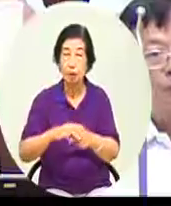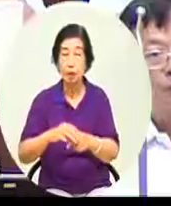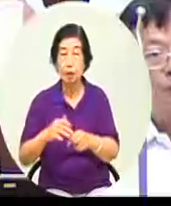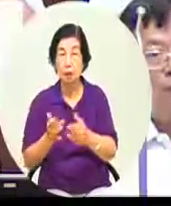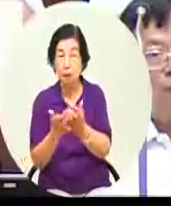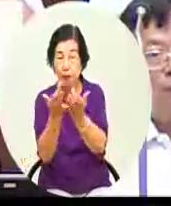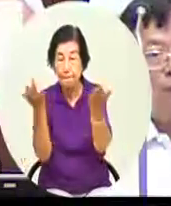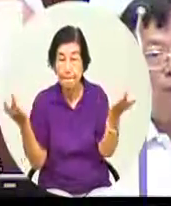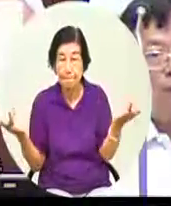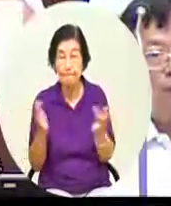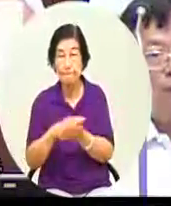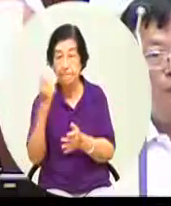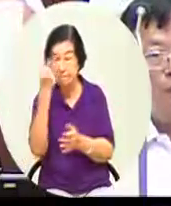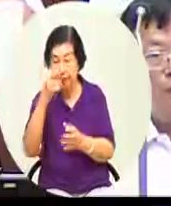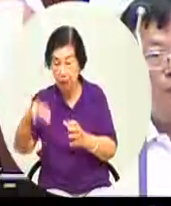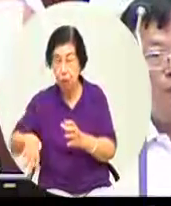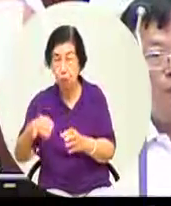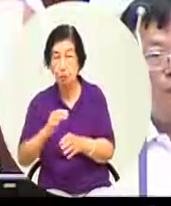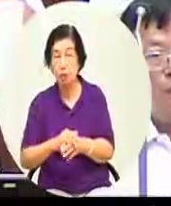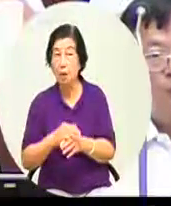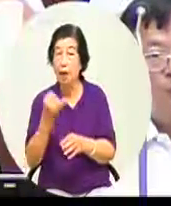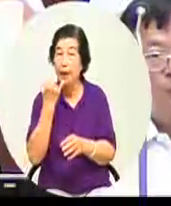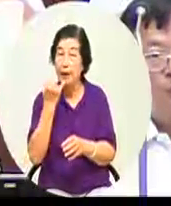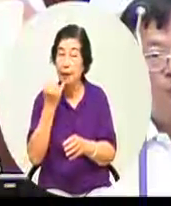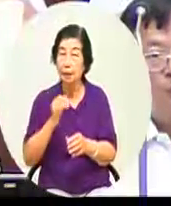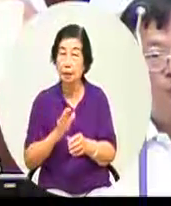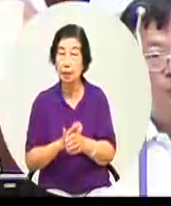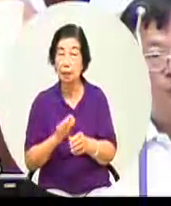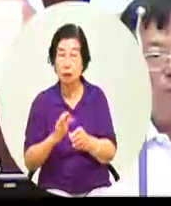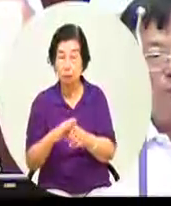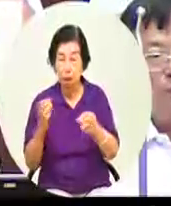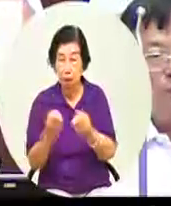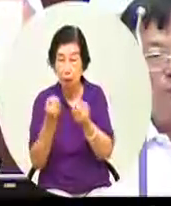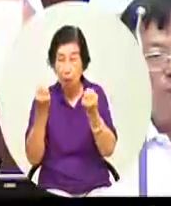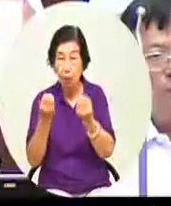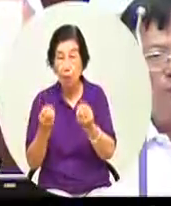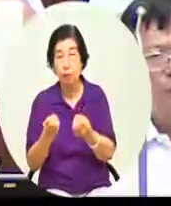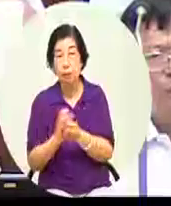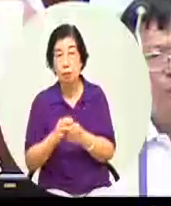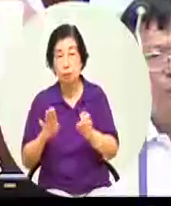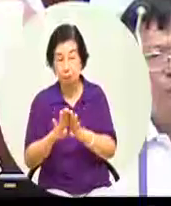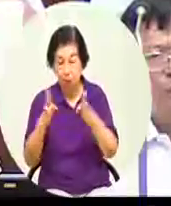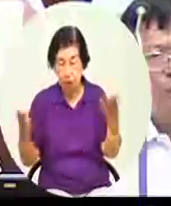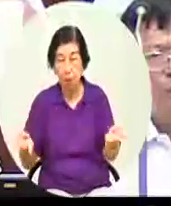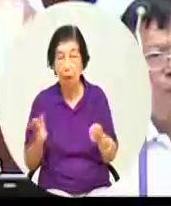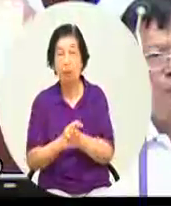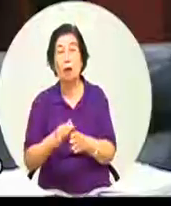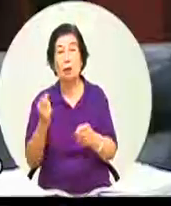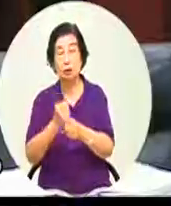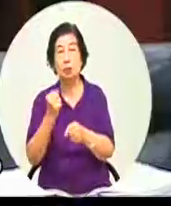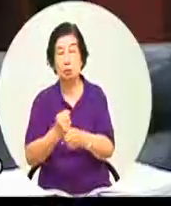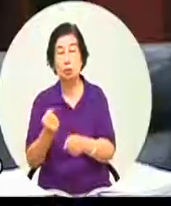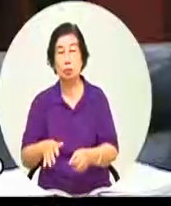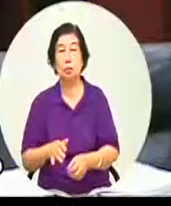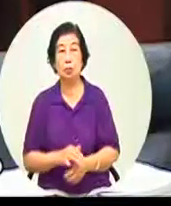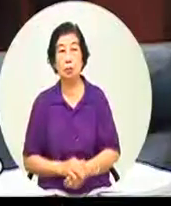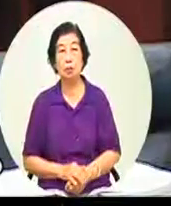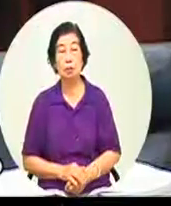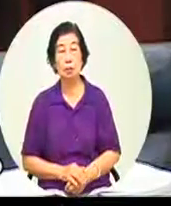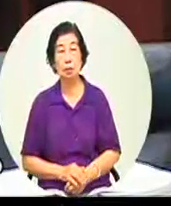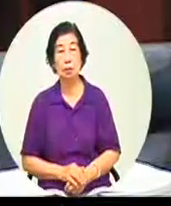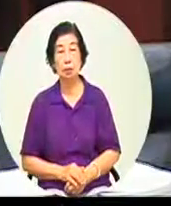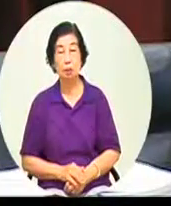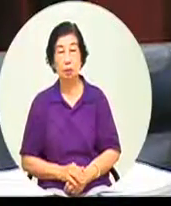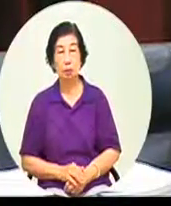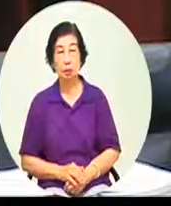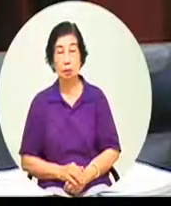一些这个整个发包或者就是发包施工以及这个委托的部分。 好好请坐。所以我今天我就是要讲，因为